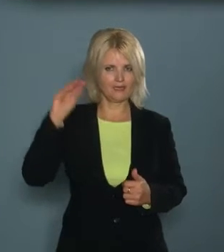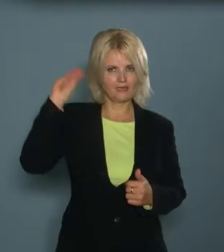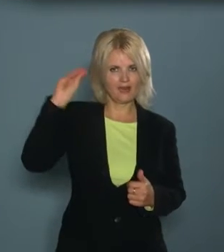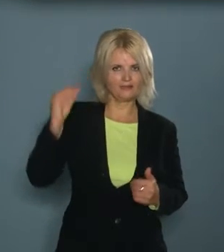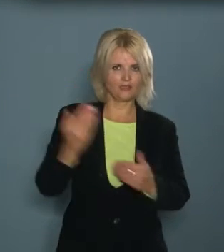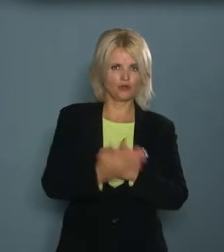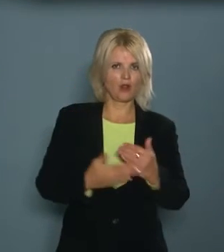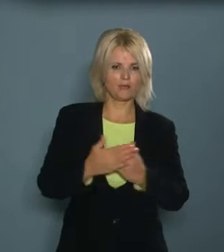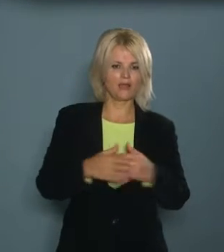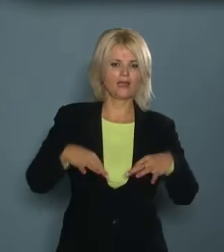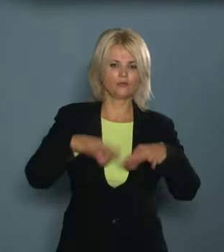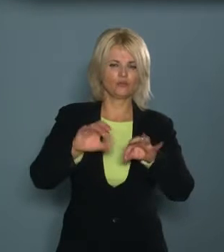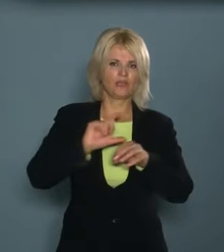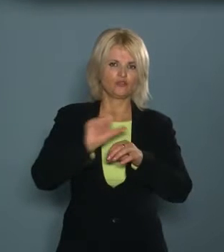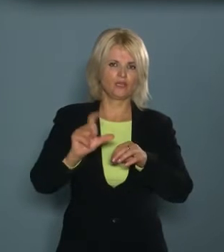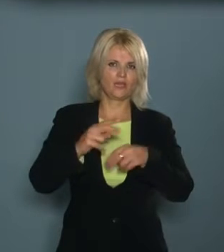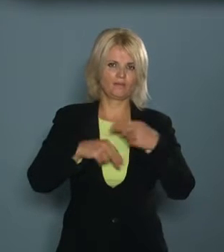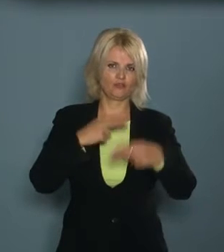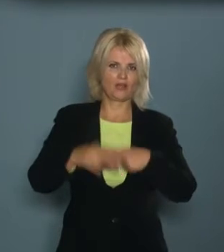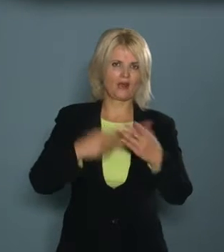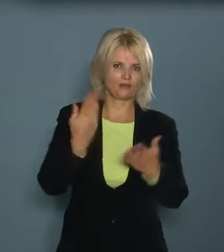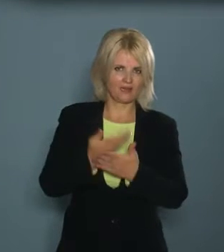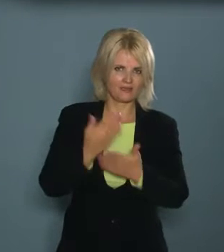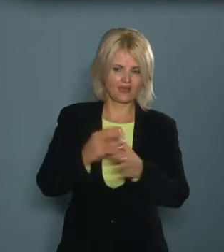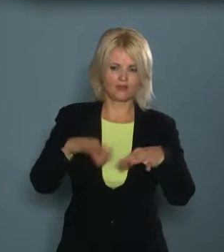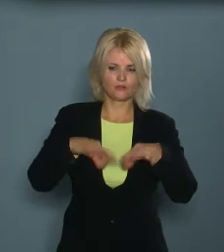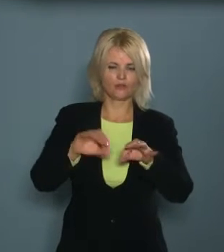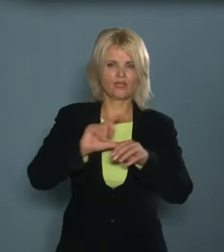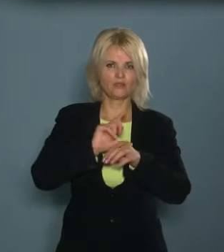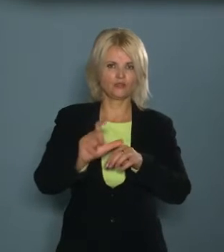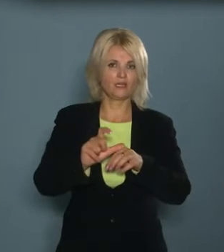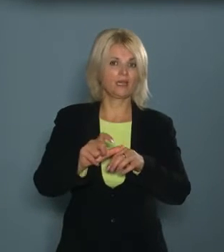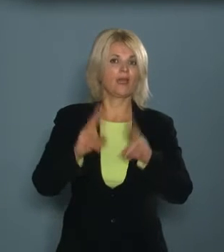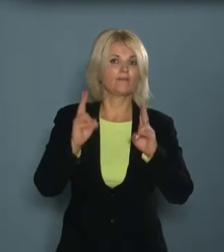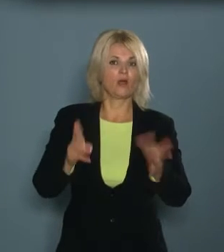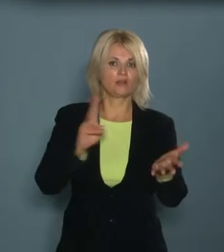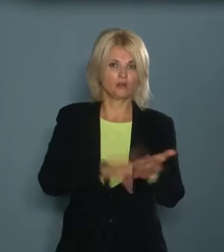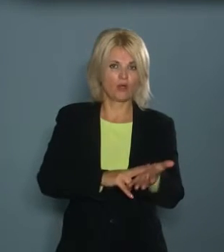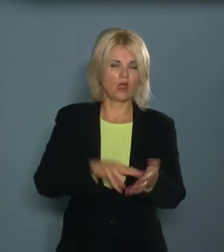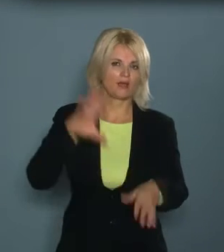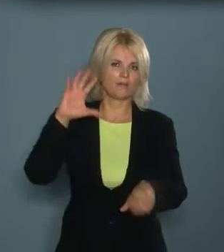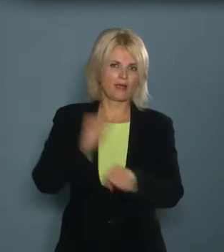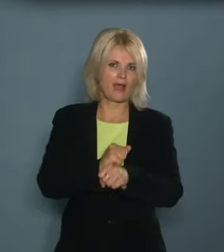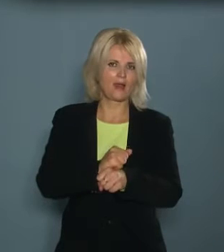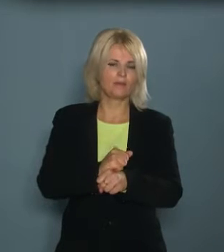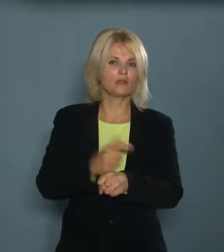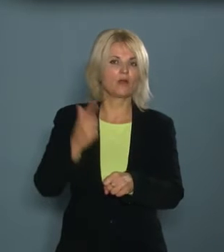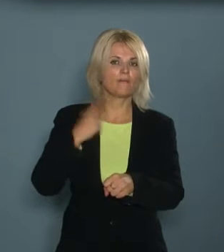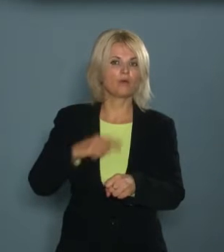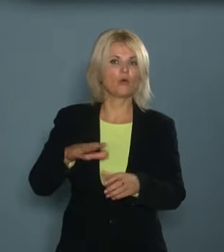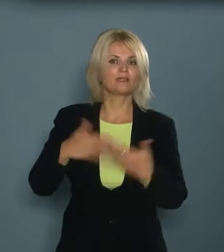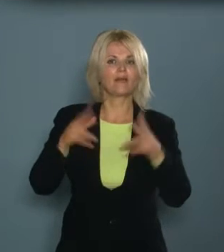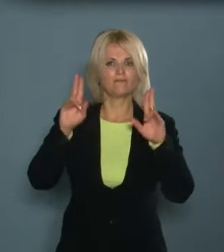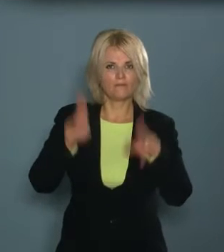ügyészségi vizsgálat kerüljön, és az ügyészségnek van lehetősége és joga arra, hogy megállapítsa azt, hogy történt